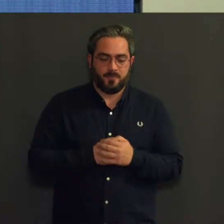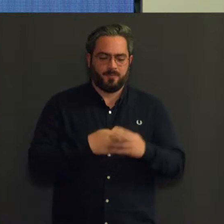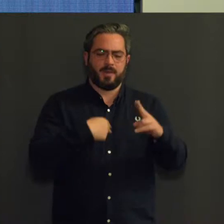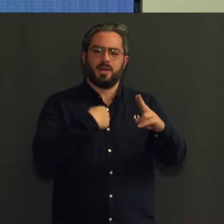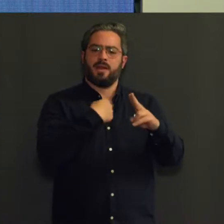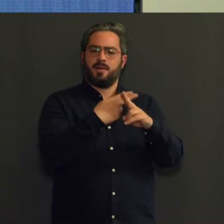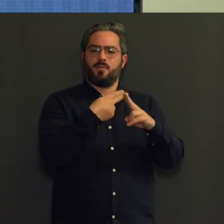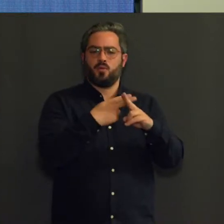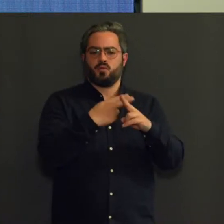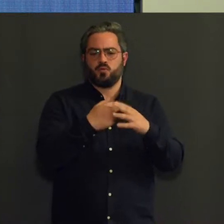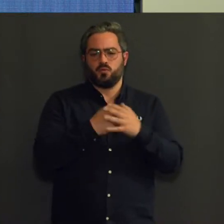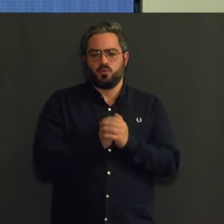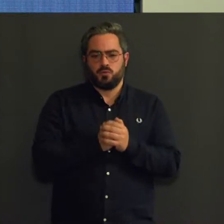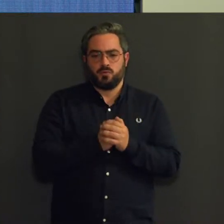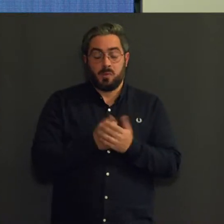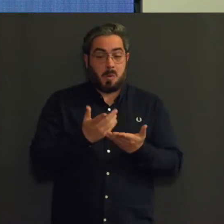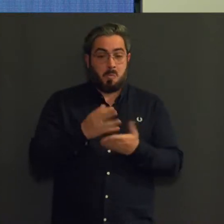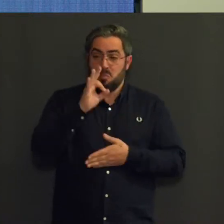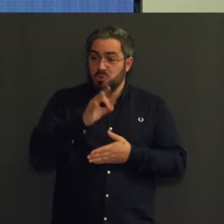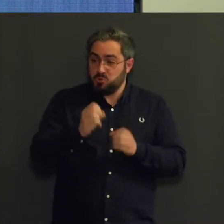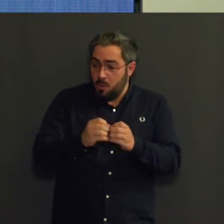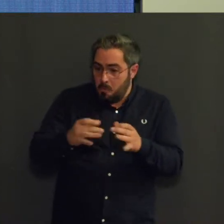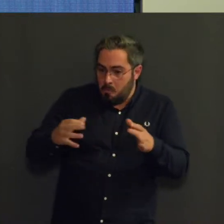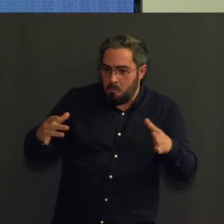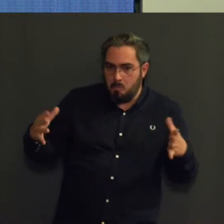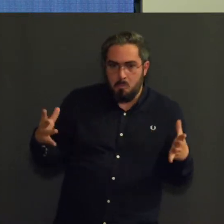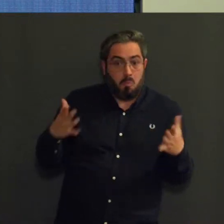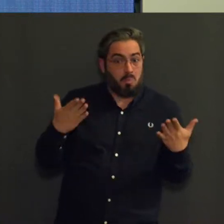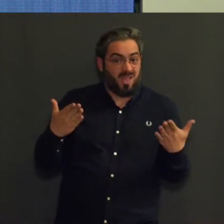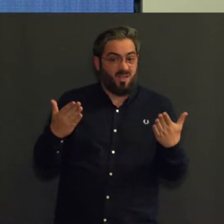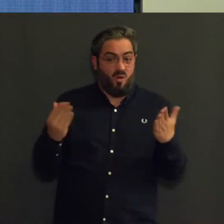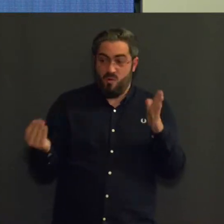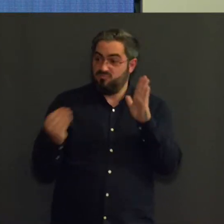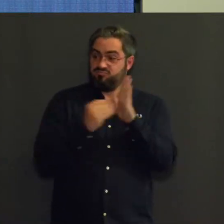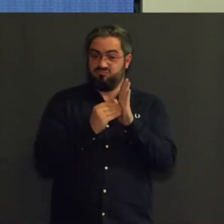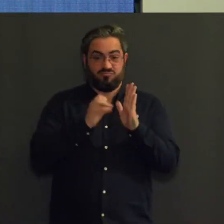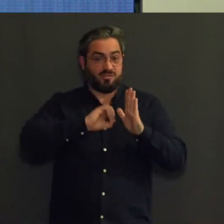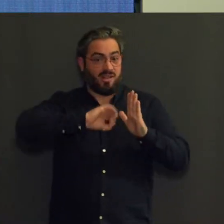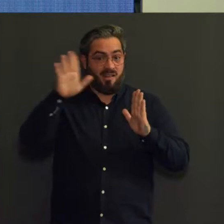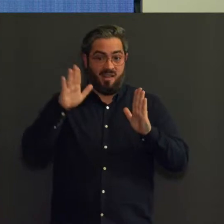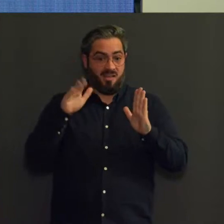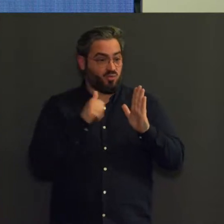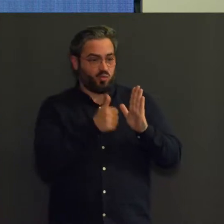Alors, il n'y a pas vraiment un taux bien précis qui a été déterminé actuellement à ce niveau-là. Le but,